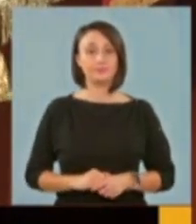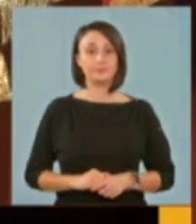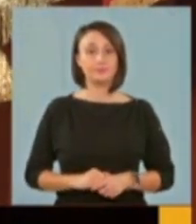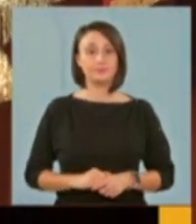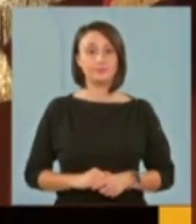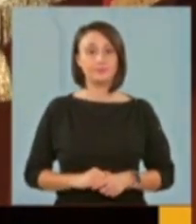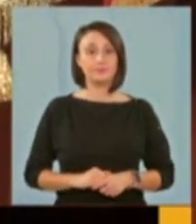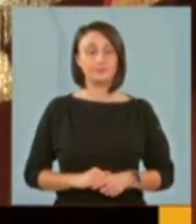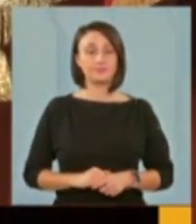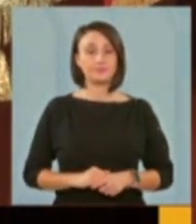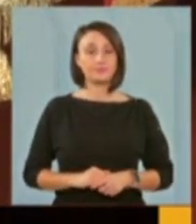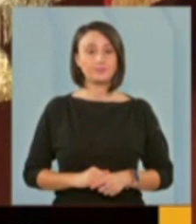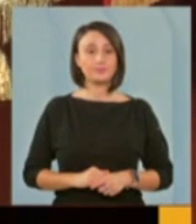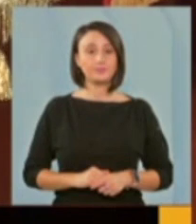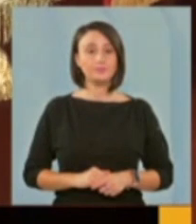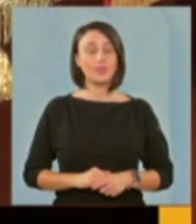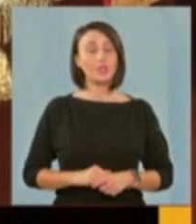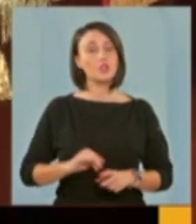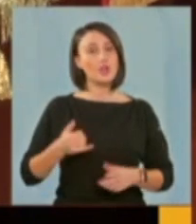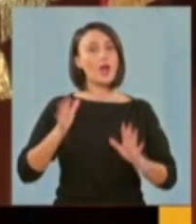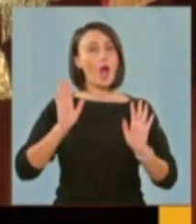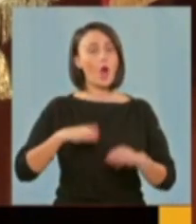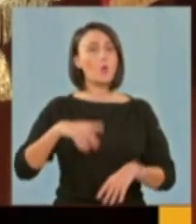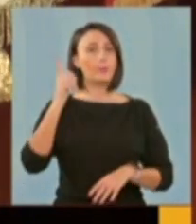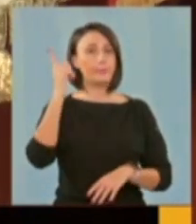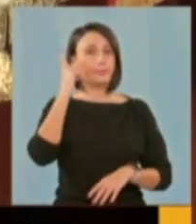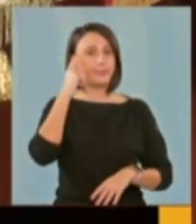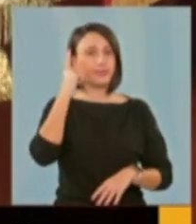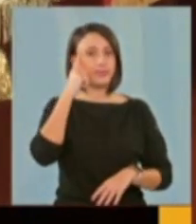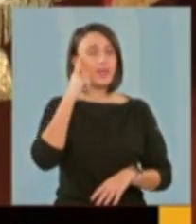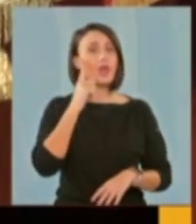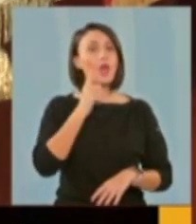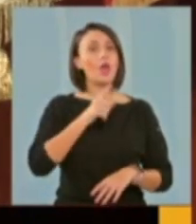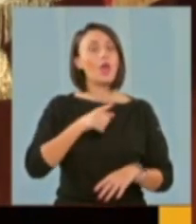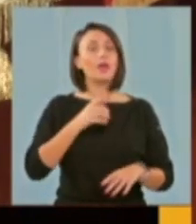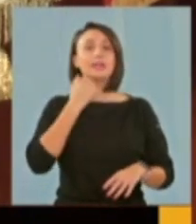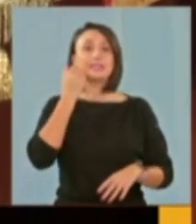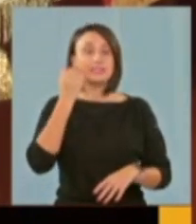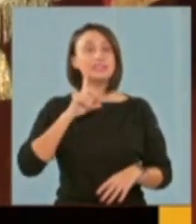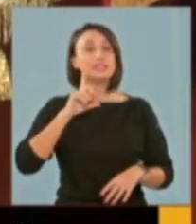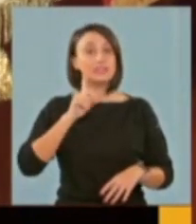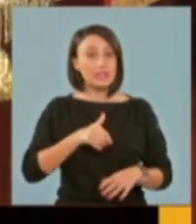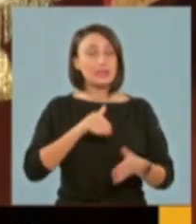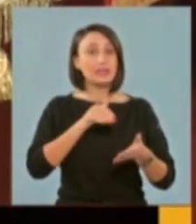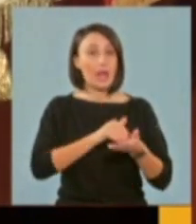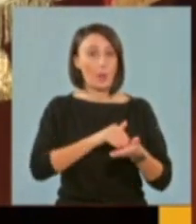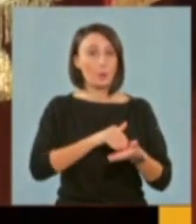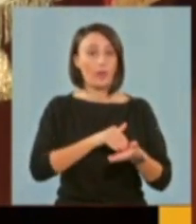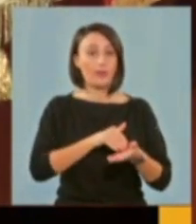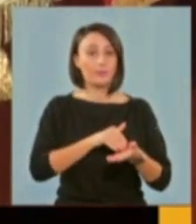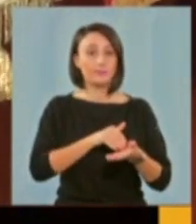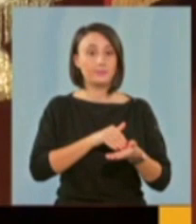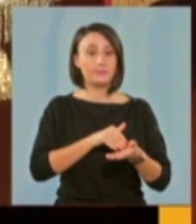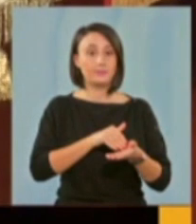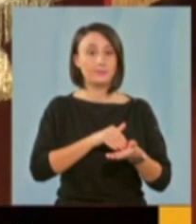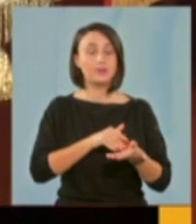și au în minte că ori de câte ori va fi nevoie,